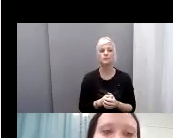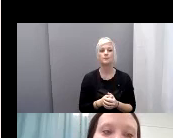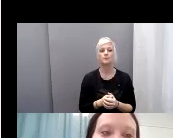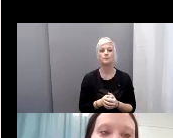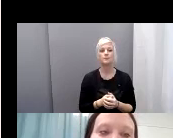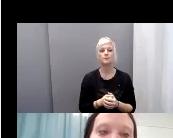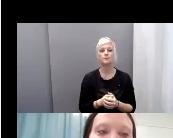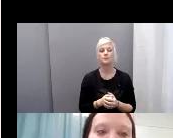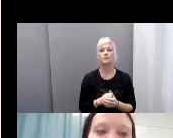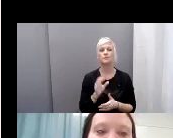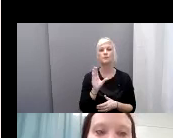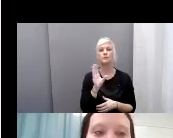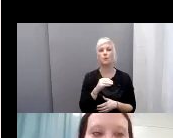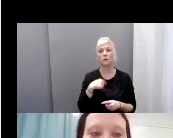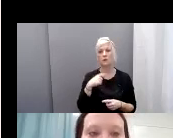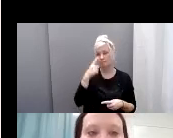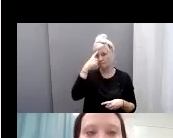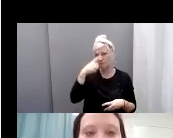den insikten brukar komma